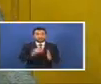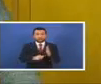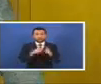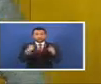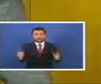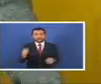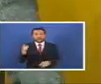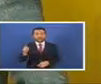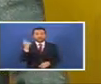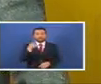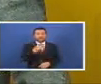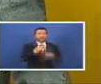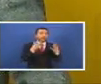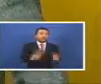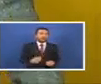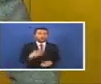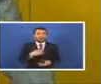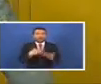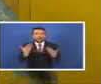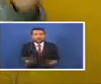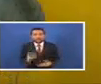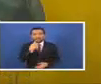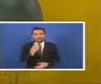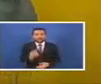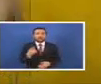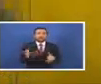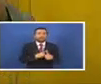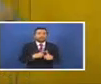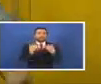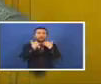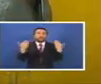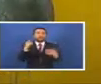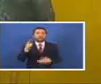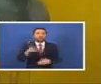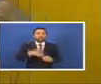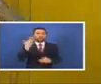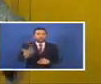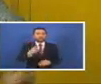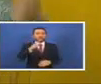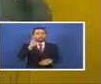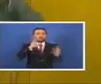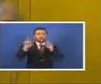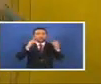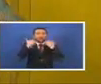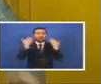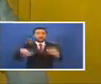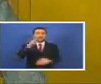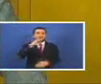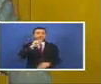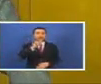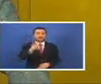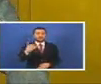sürece herhangi bir şekilde rıza göstermek başta hukuka sonra yargıçlara